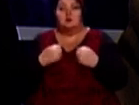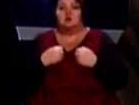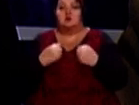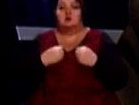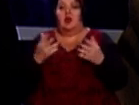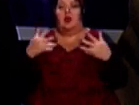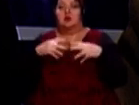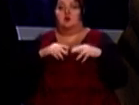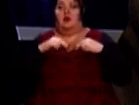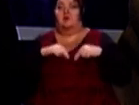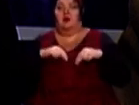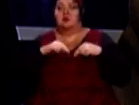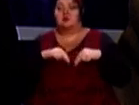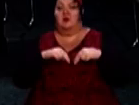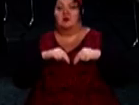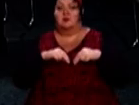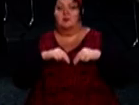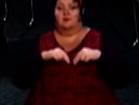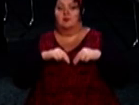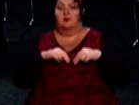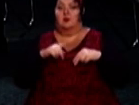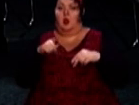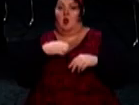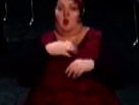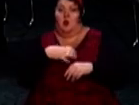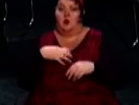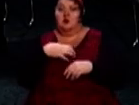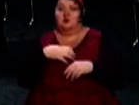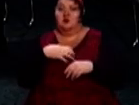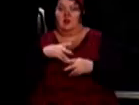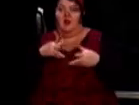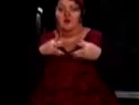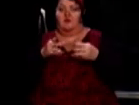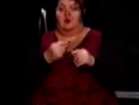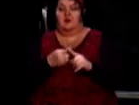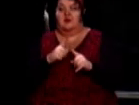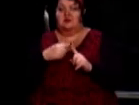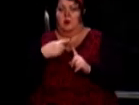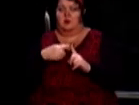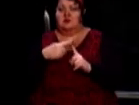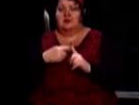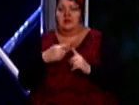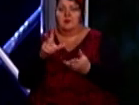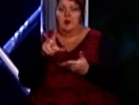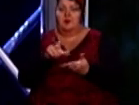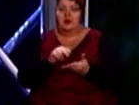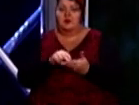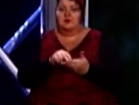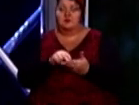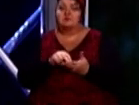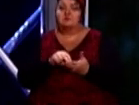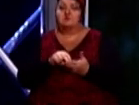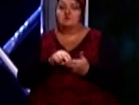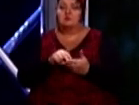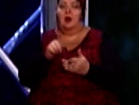намагаємось співпрацювати як з проєктантами. Ви вважаєте, основний вплив – це позитивний приклад, так? Однозначно, однозначно. І в цьому контексті,